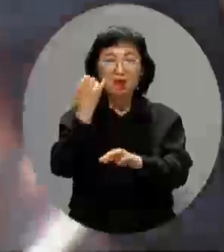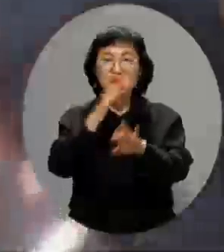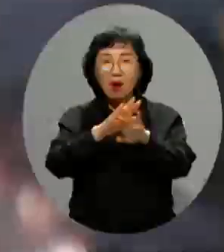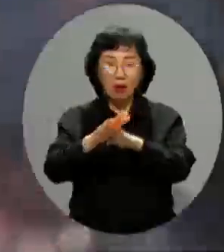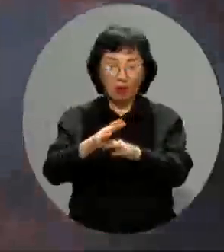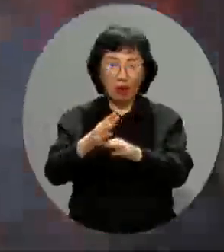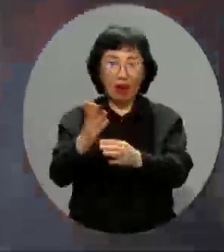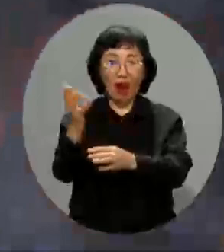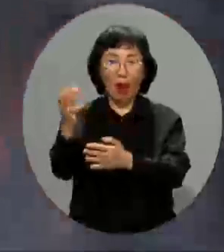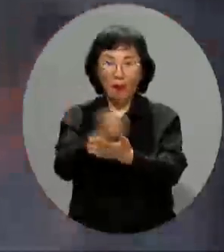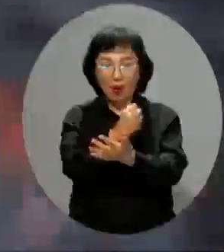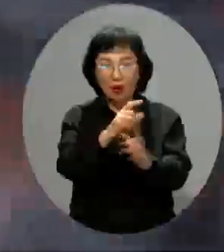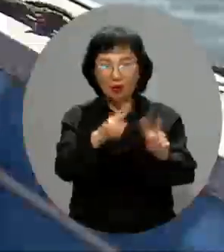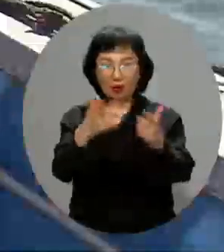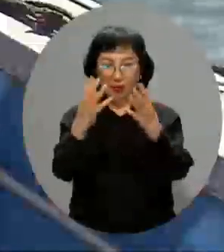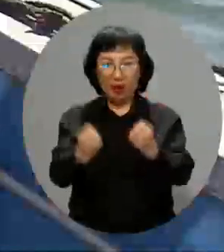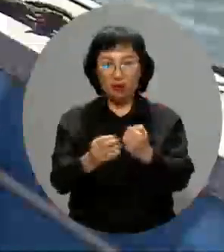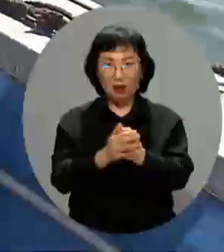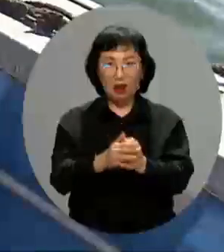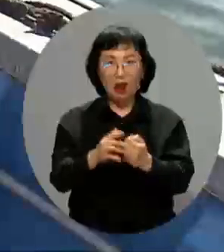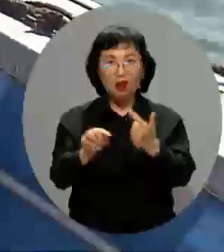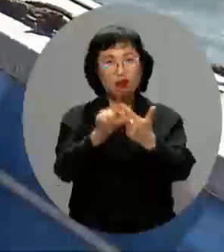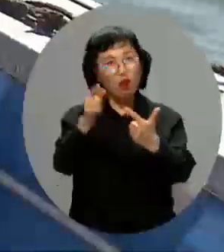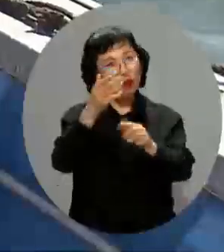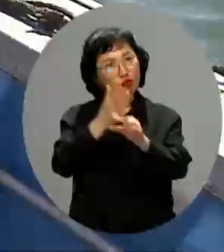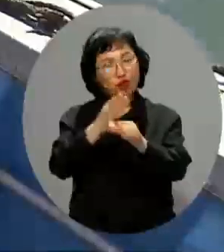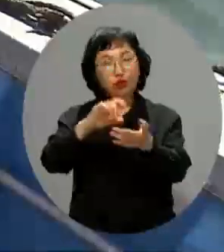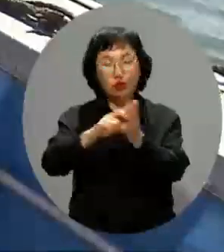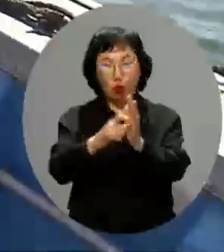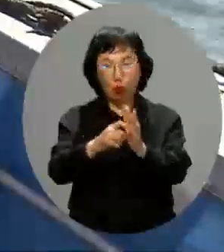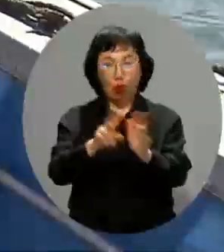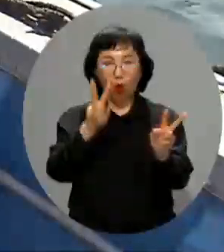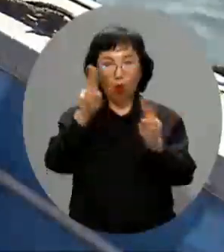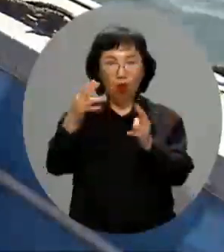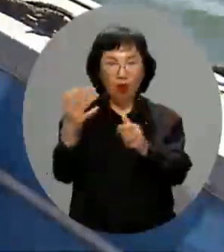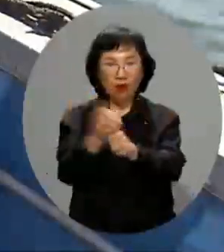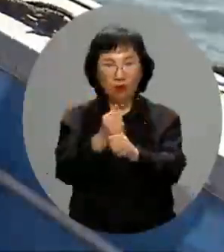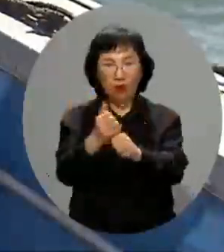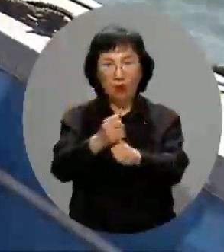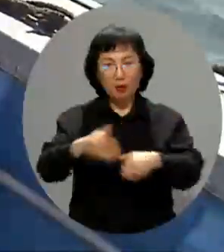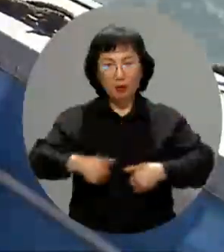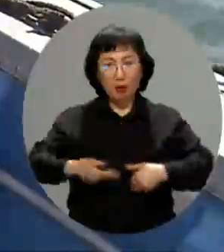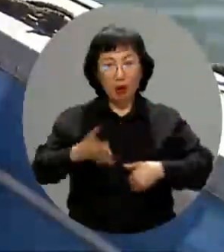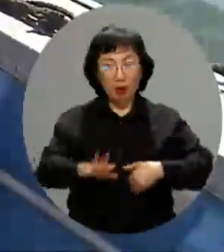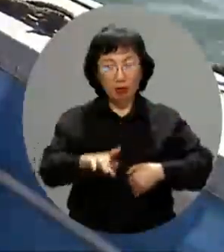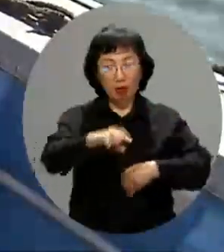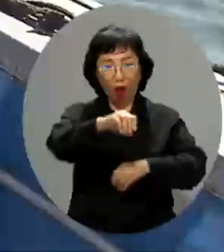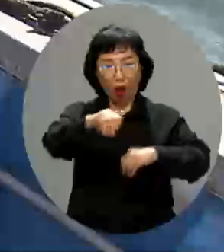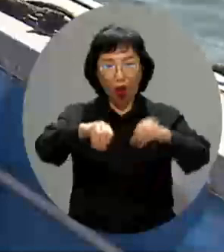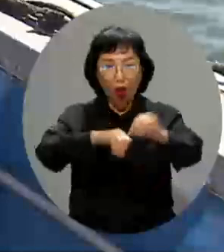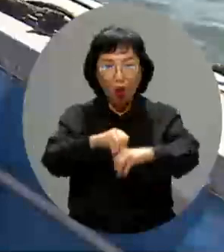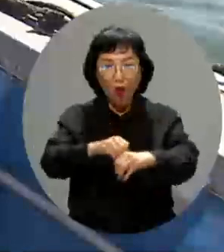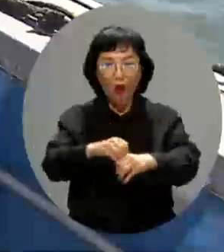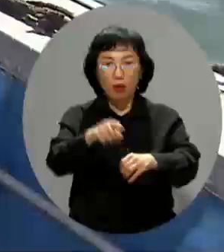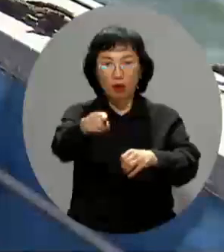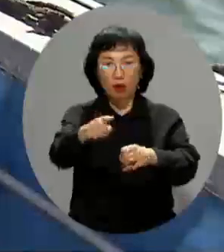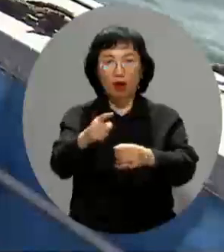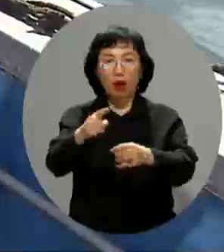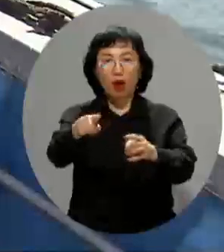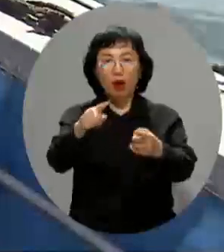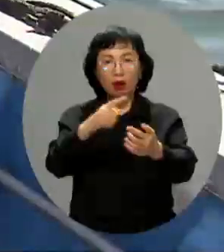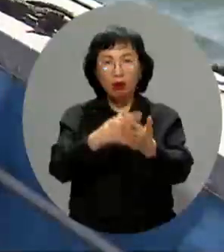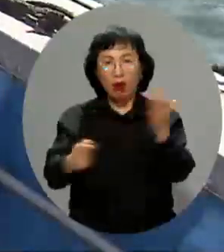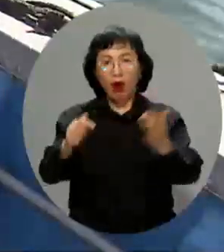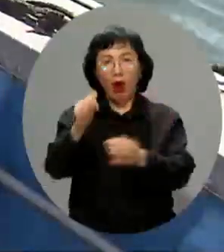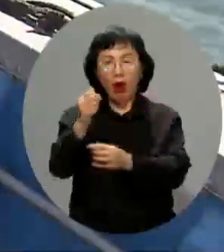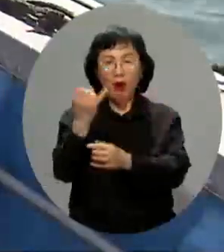물 해파리입니다. 6월 중순까지 꽃게잡이가 이어지는데요. 보시다시피 해파리가 잔뜩 걸려 있습니다. 이 해파리의